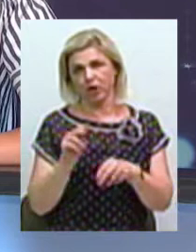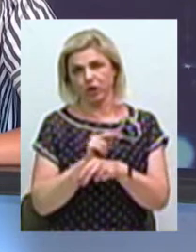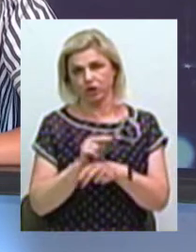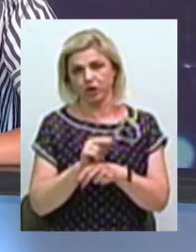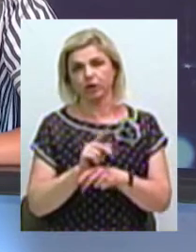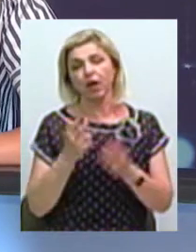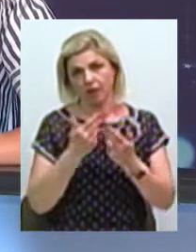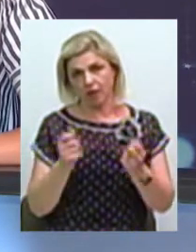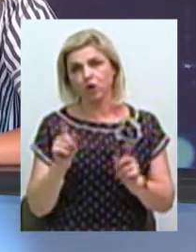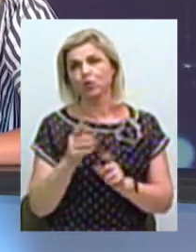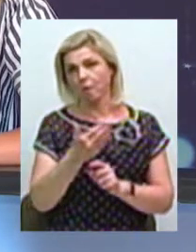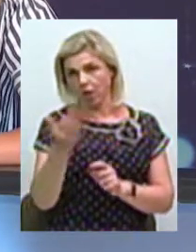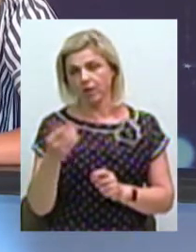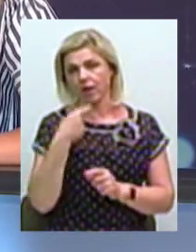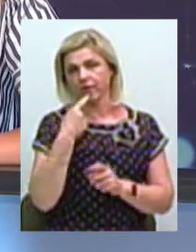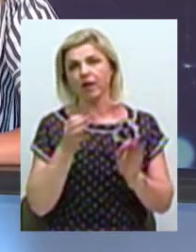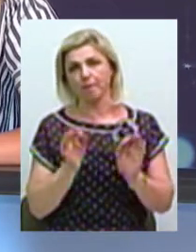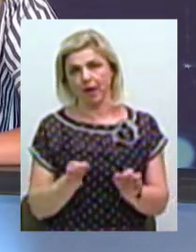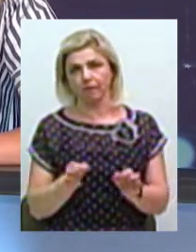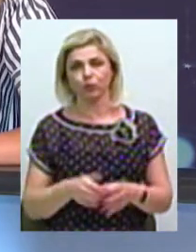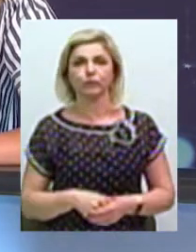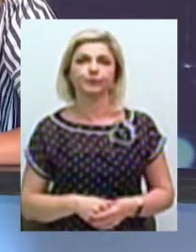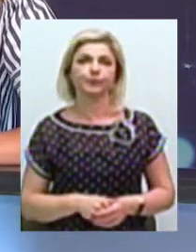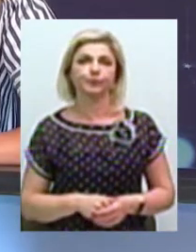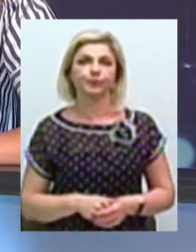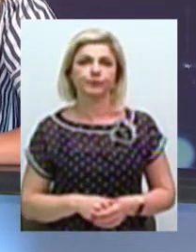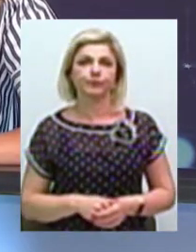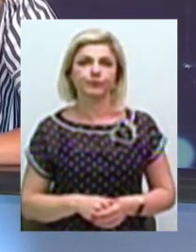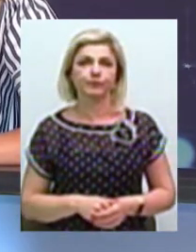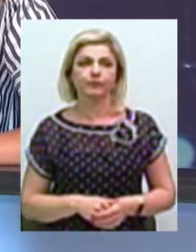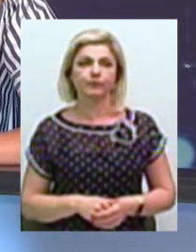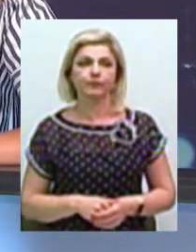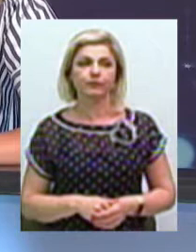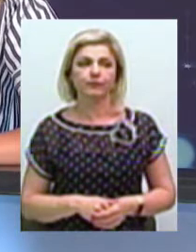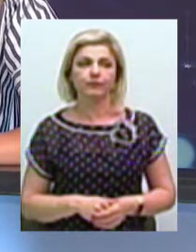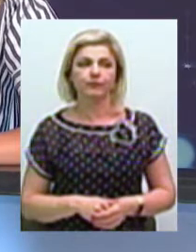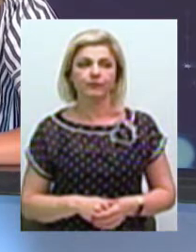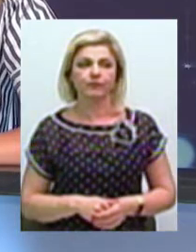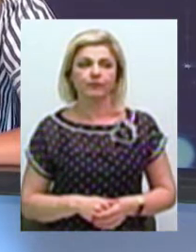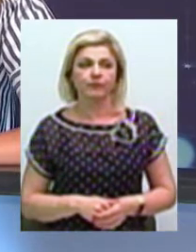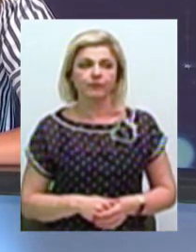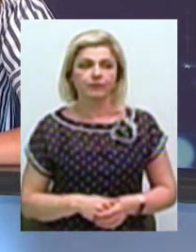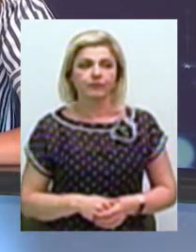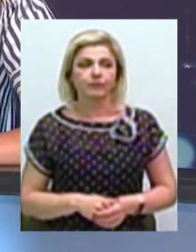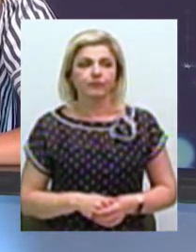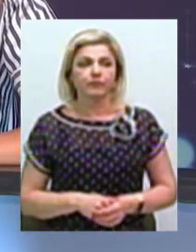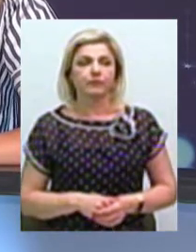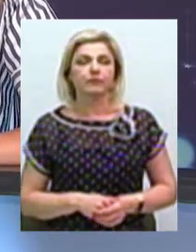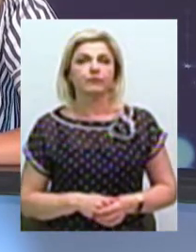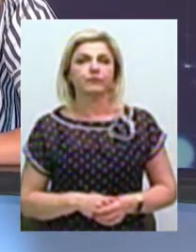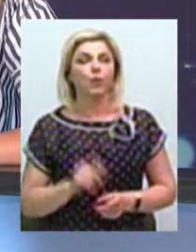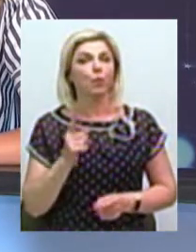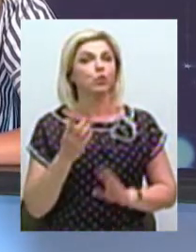щоб вони говорили правду. Ну, тому що... Ну, в прошлой жизни ну,